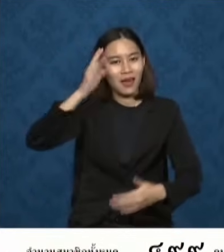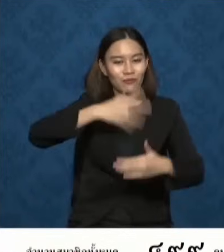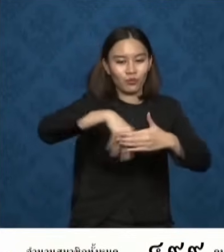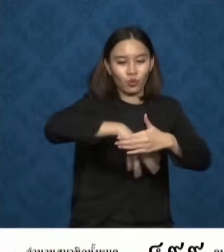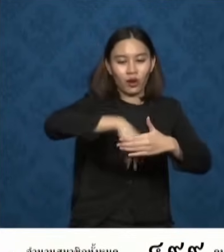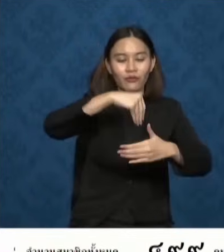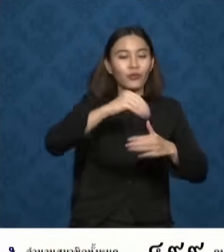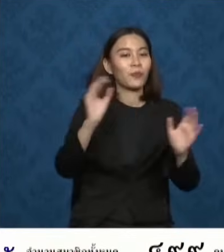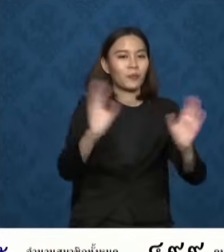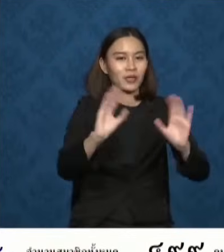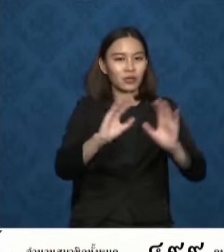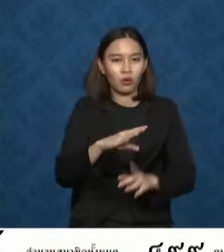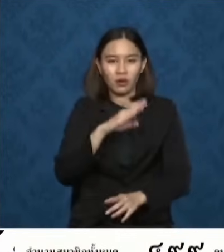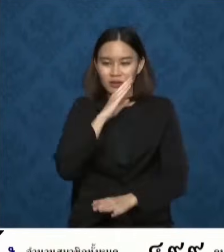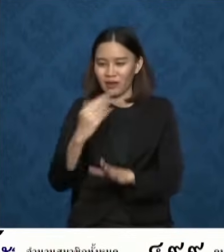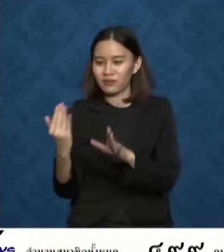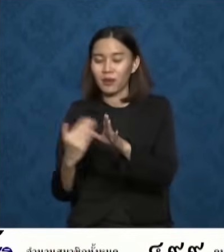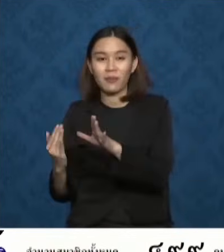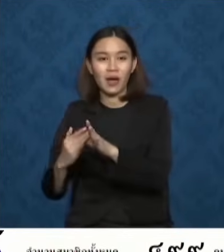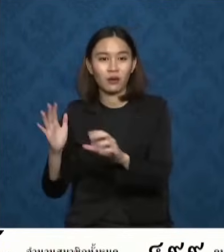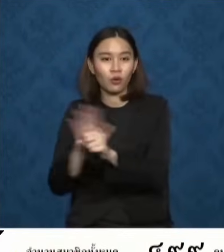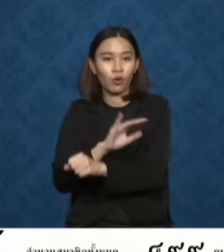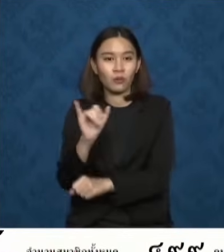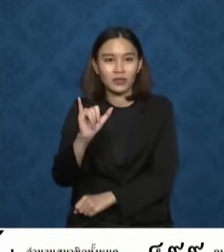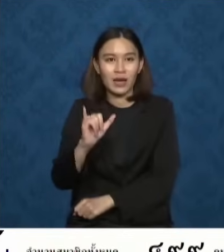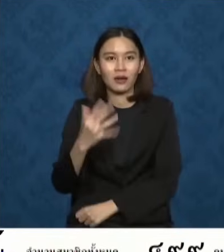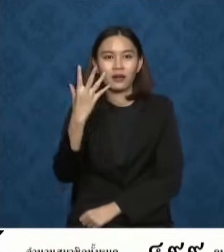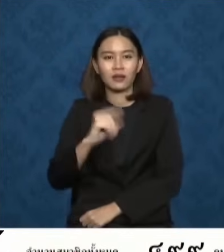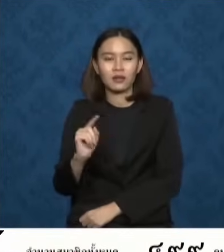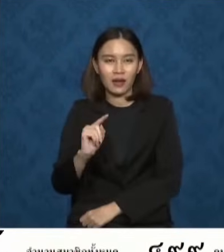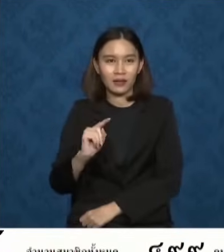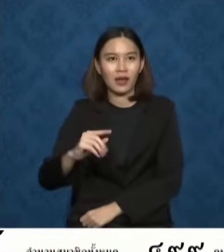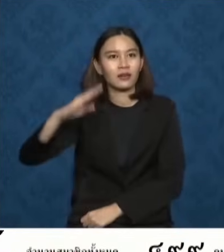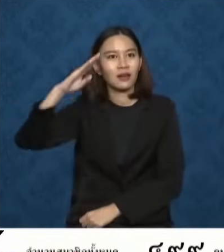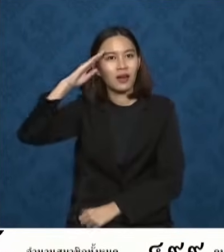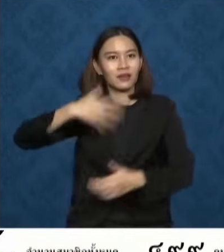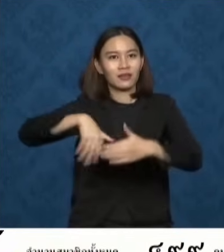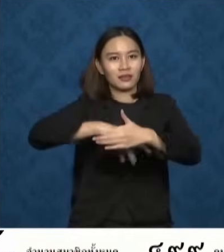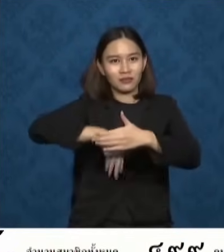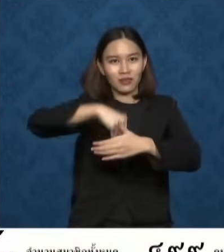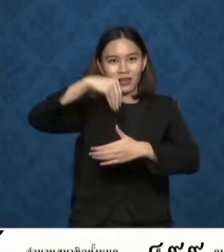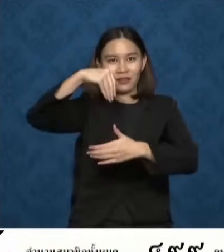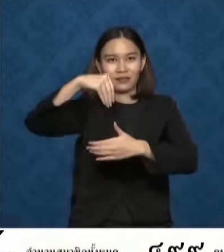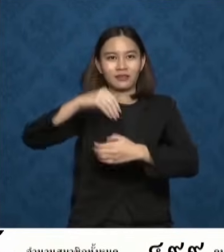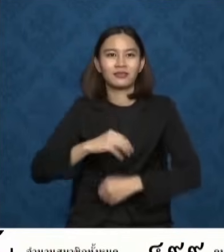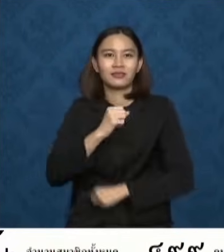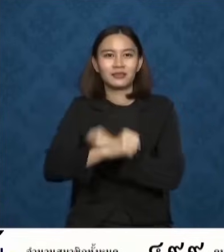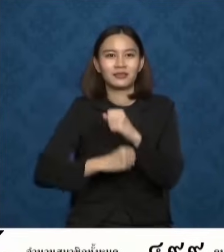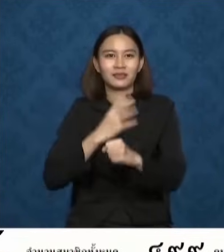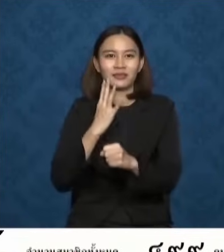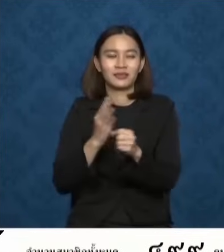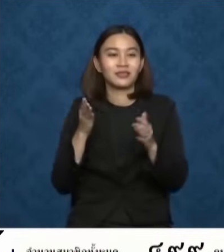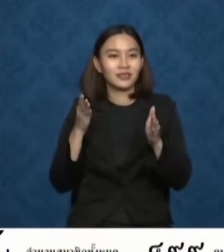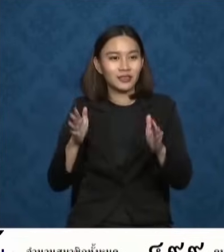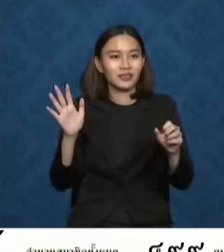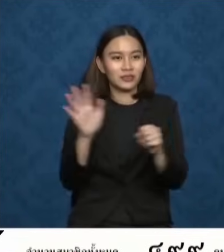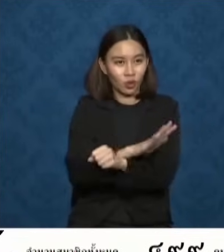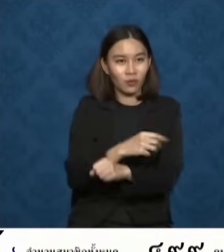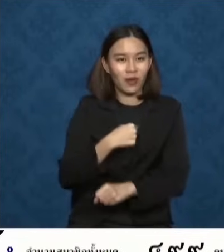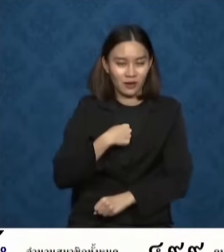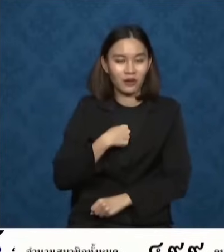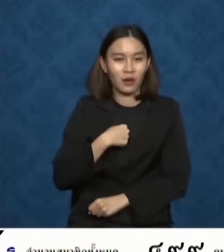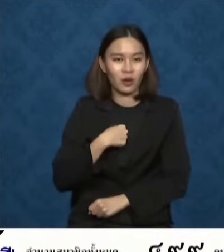าติแต่ถ้าสมัครยังไม่ครบเหลือเท่าไหร่ก็เกณฑ์แล้วยังเชื่อว่าใน4ปีถ้าอยู่ครบเนี่ยถ้าท่านให้ผมอยู่ครบ